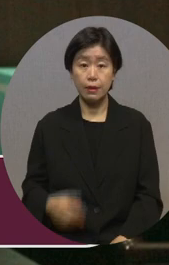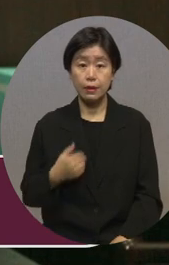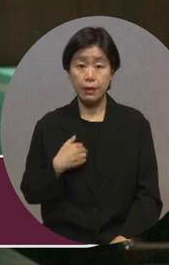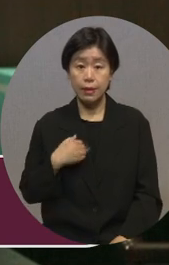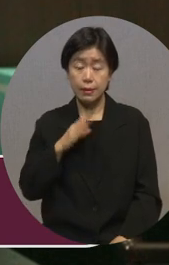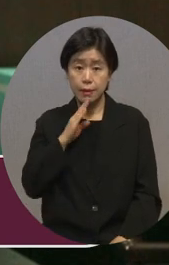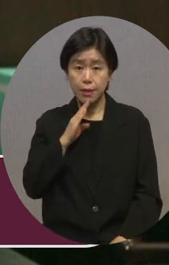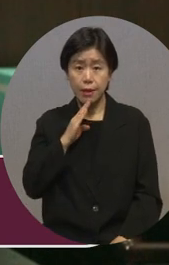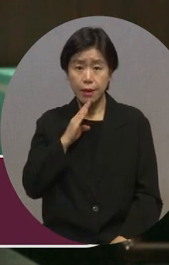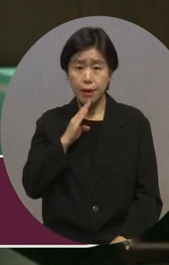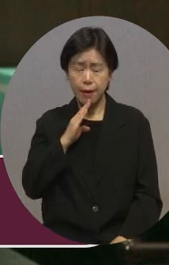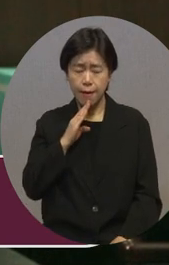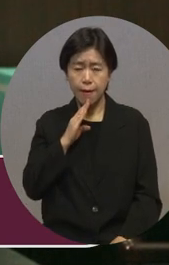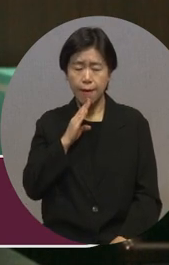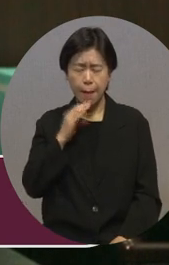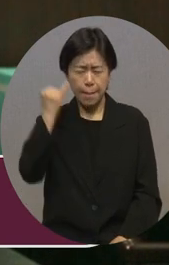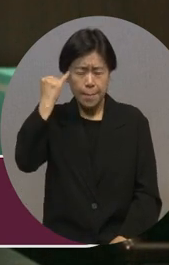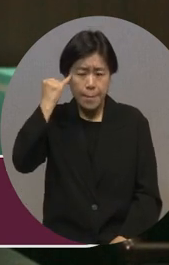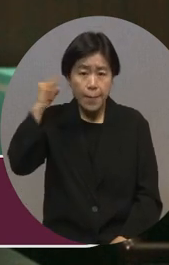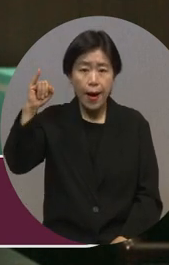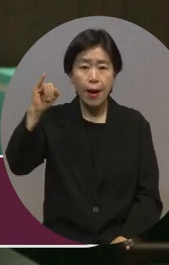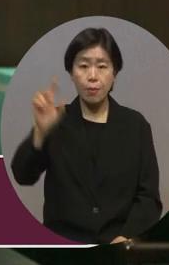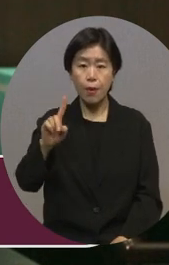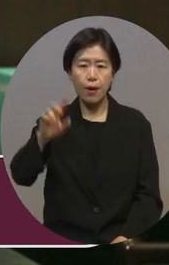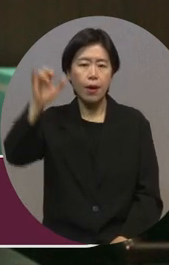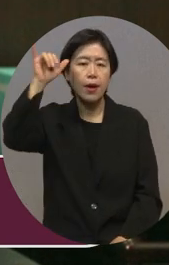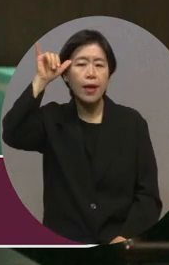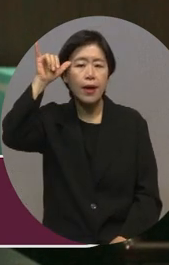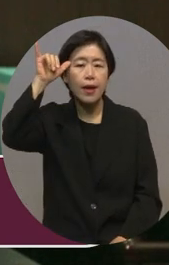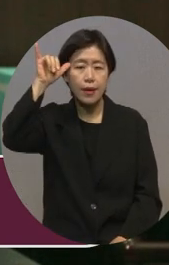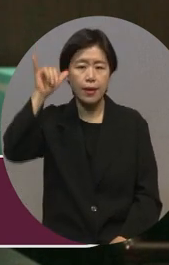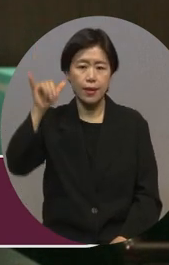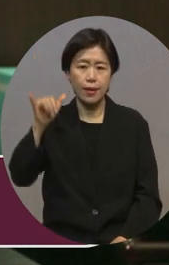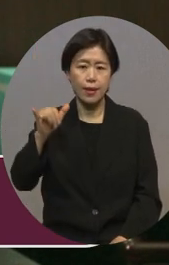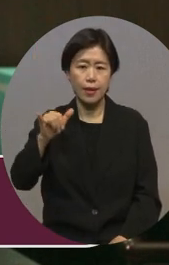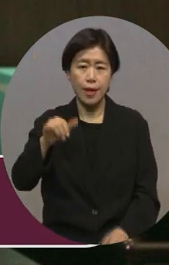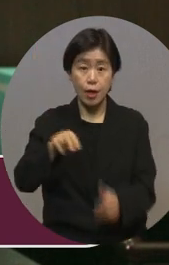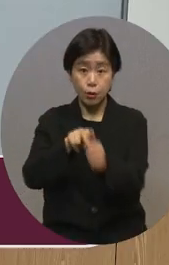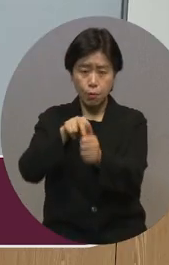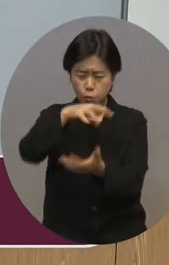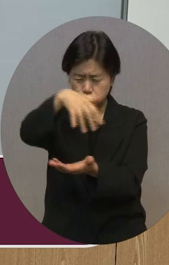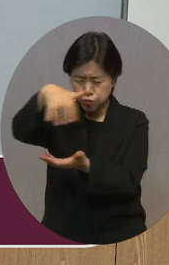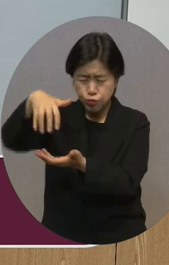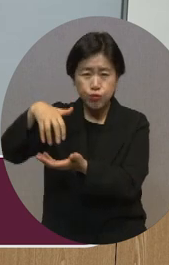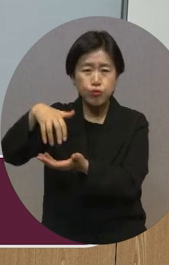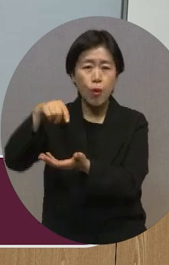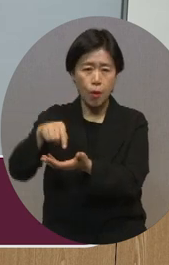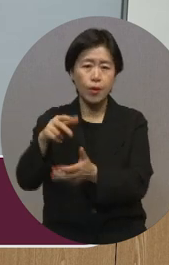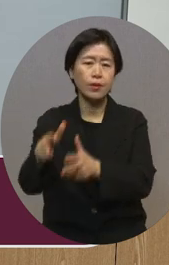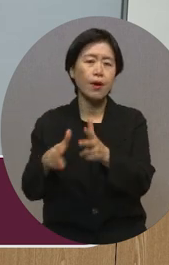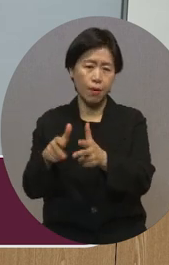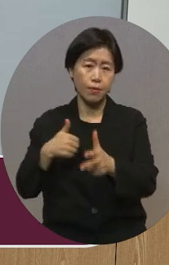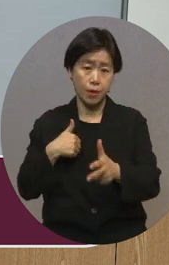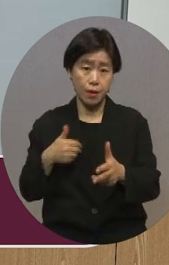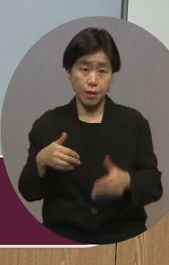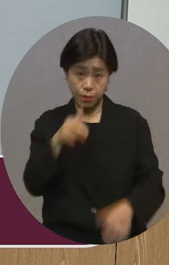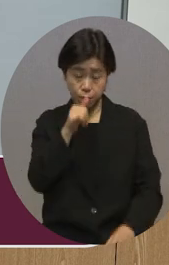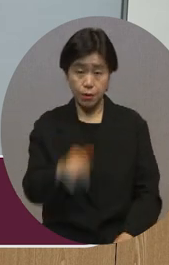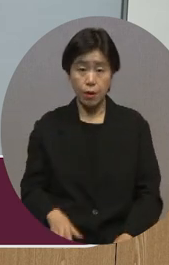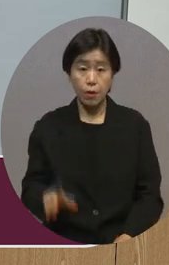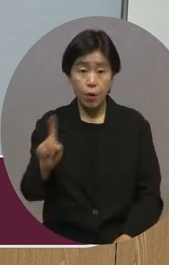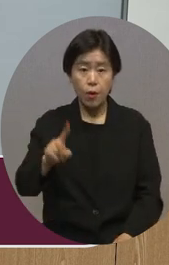진짜 획기적으로 AI 데이터 라벨러 사업을 했어요. 지체, 농아인,